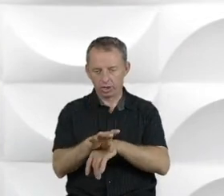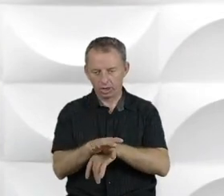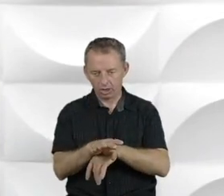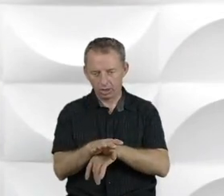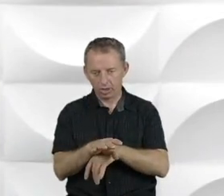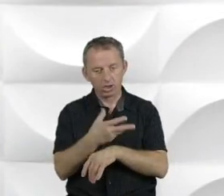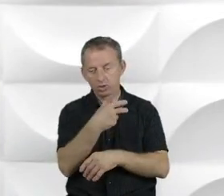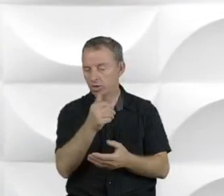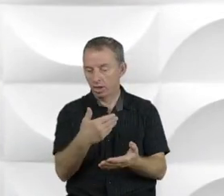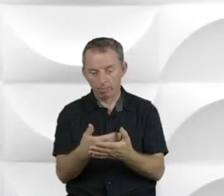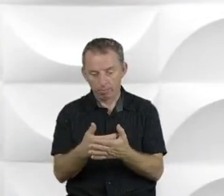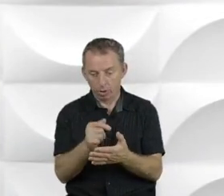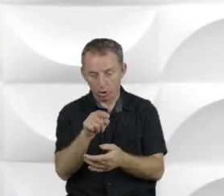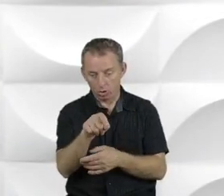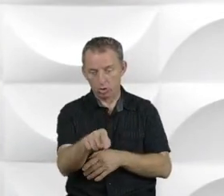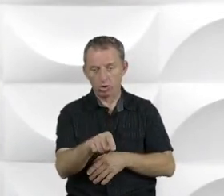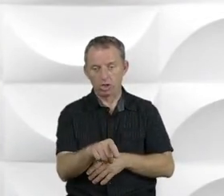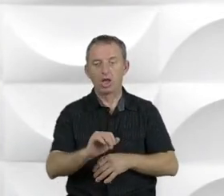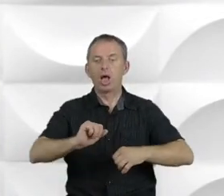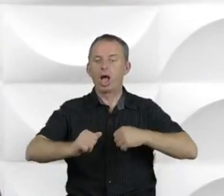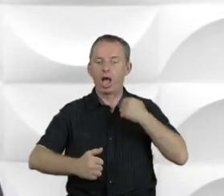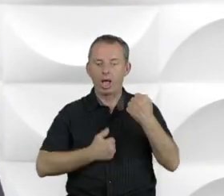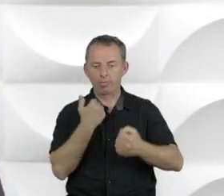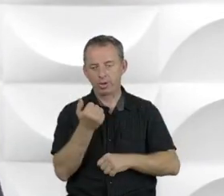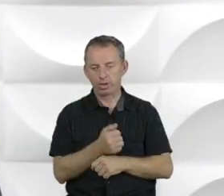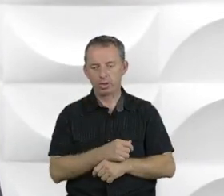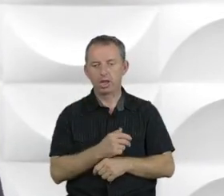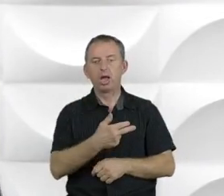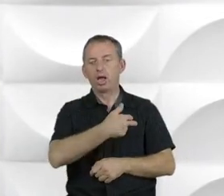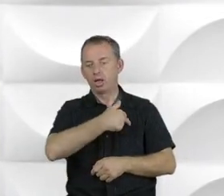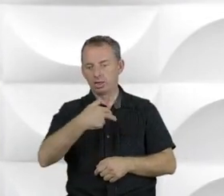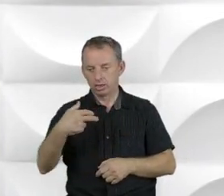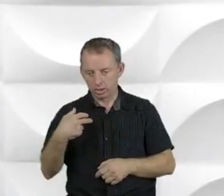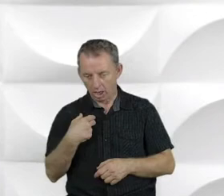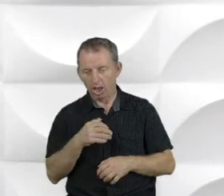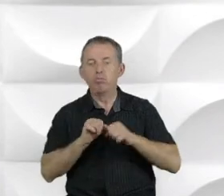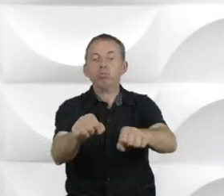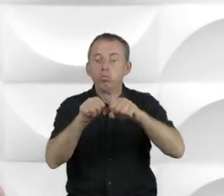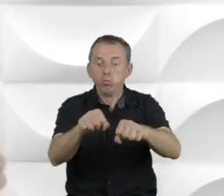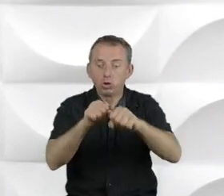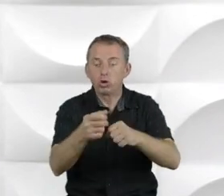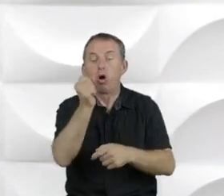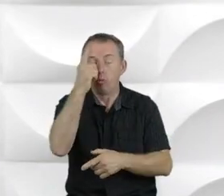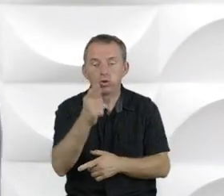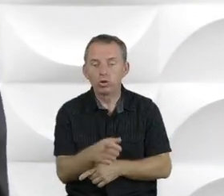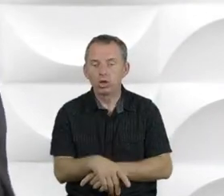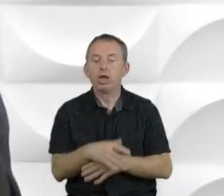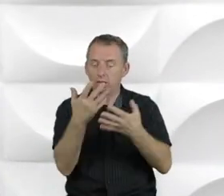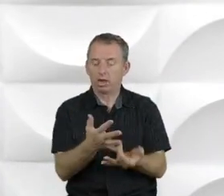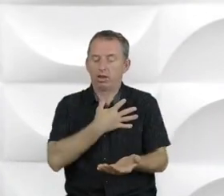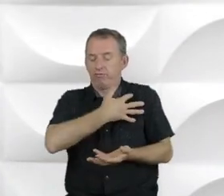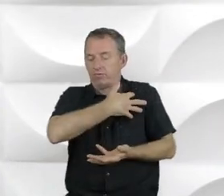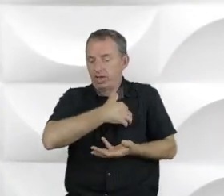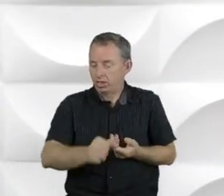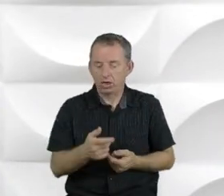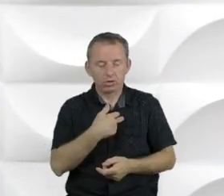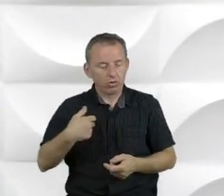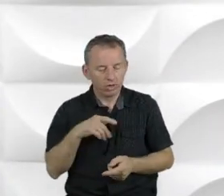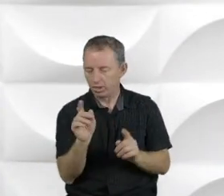po to, by nami począsnąć w celu wystraszenia nas,